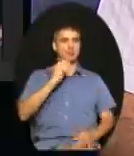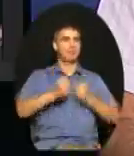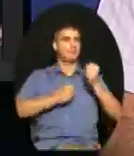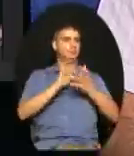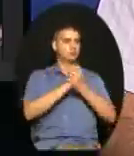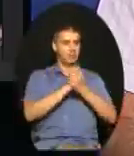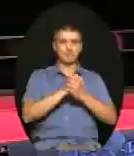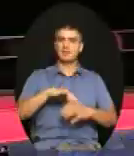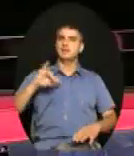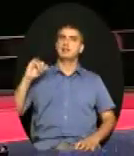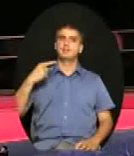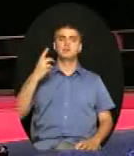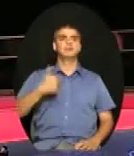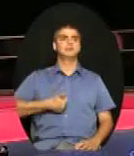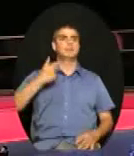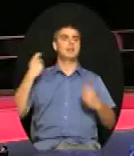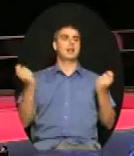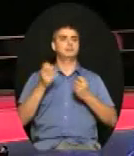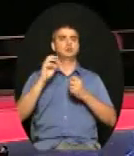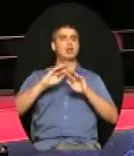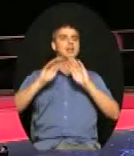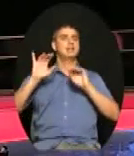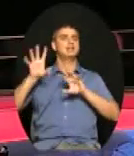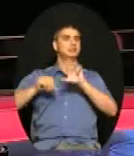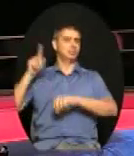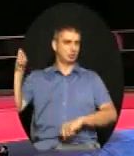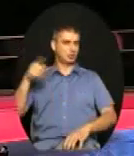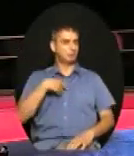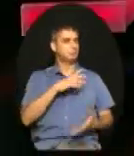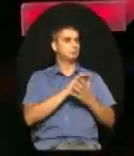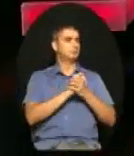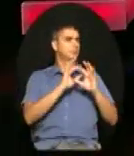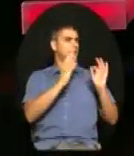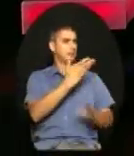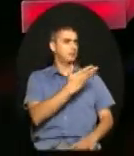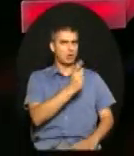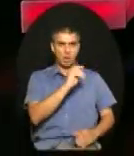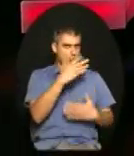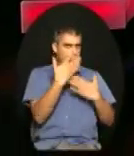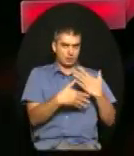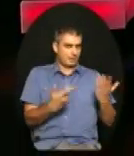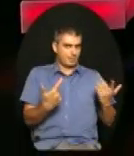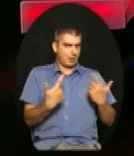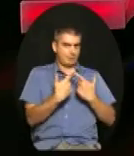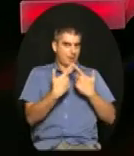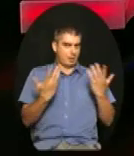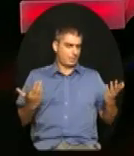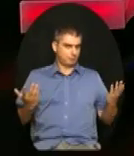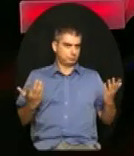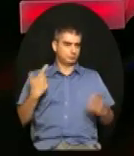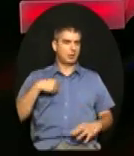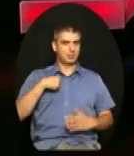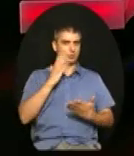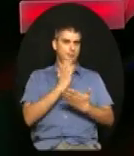שלום לך, ויגאל דילמוני, סמנכ"ל הסברה במועצת יש"ע, שלום גם לך. נתחיל איתך מוסי רז, עוד לא נגמרה בעצם המלחמה.